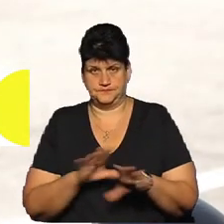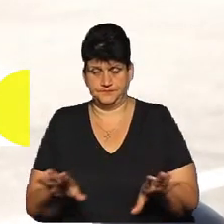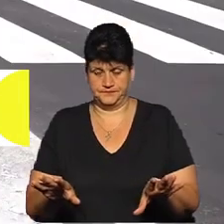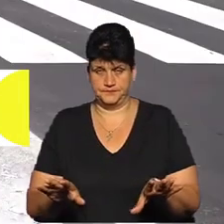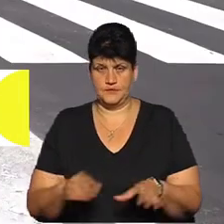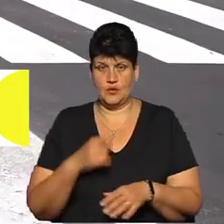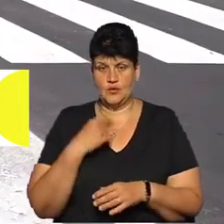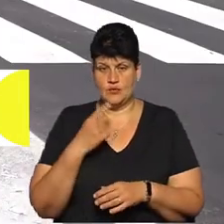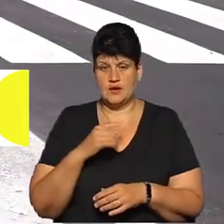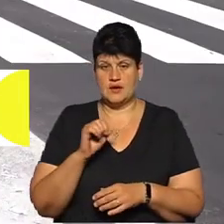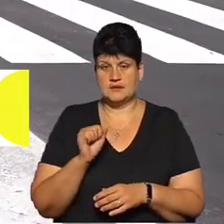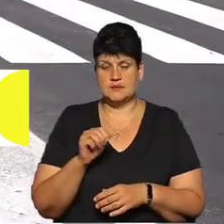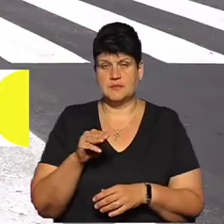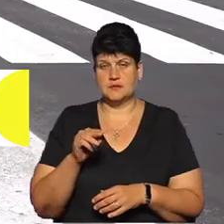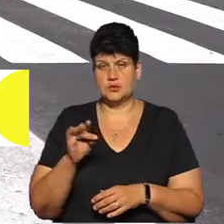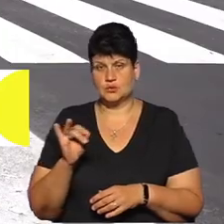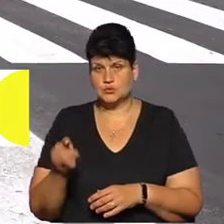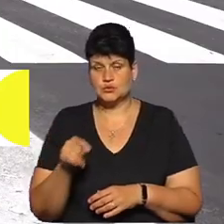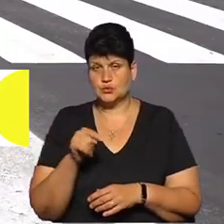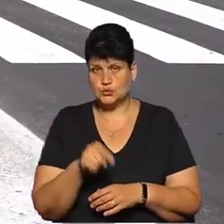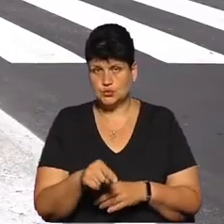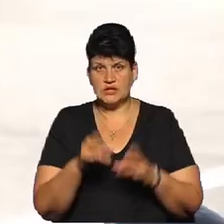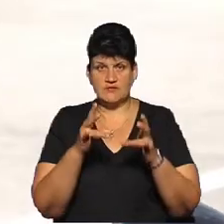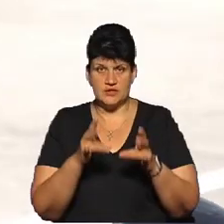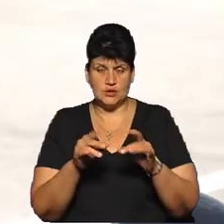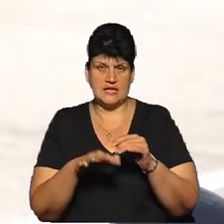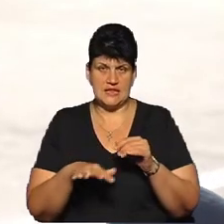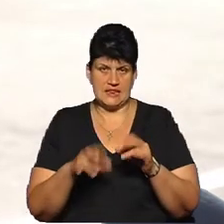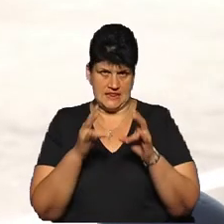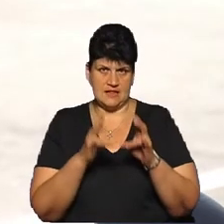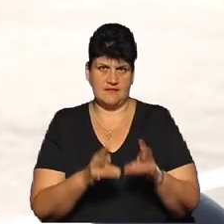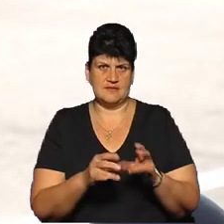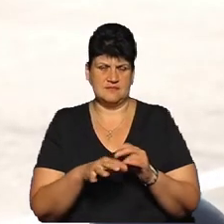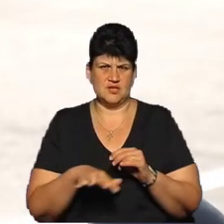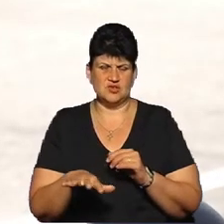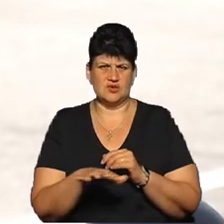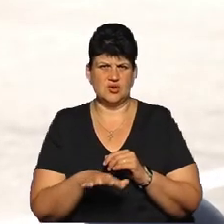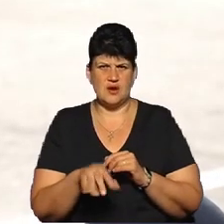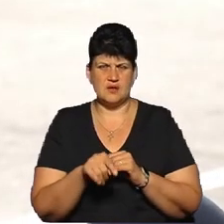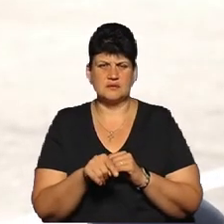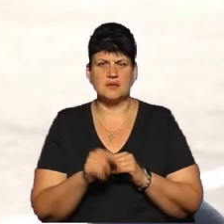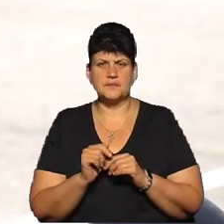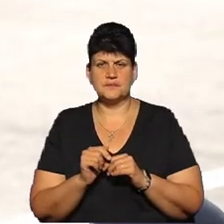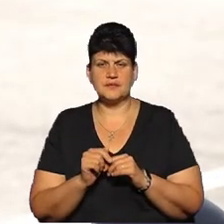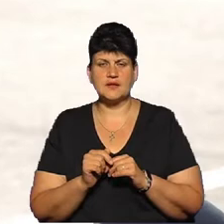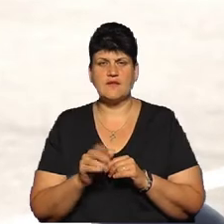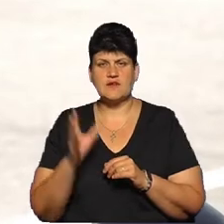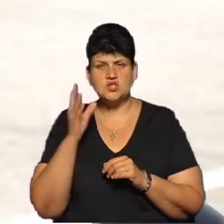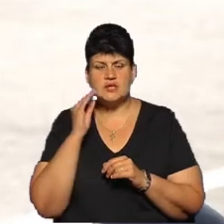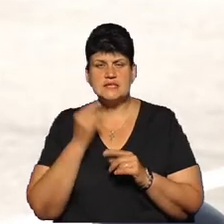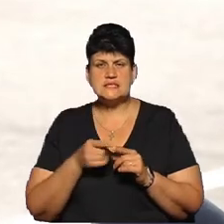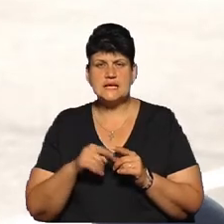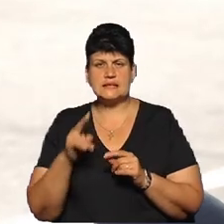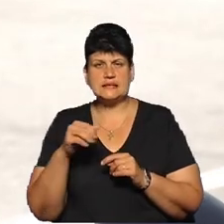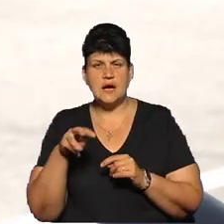Андрій Петрук. За його словами, тут аварійно-небезпечна ділянка. Аварійно-небезпечна ділянка рахувалася це від дамби Тернопільського